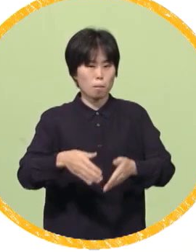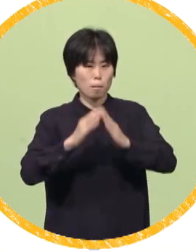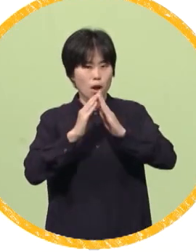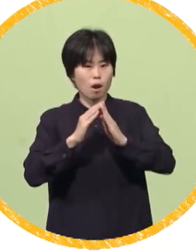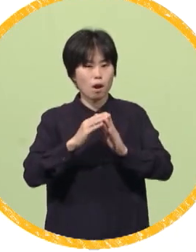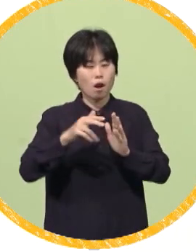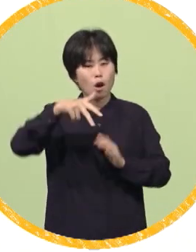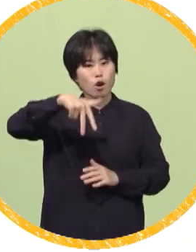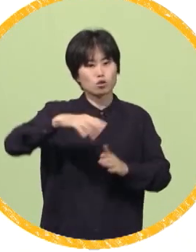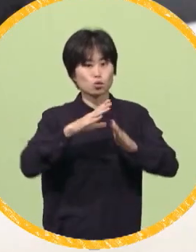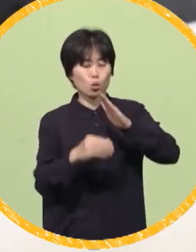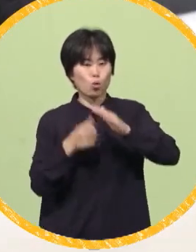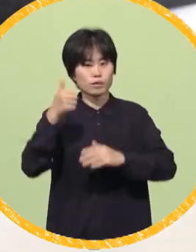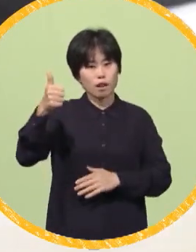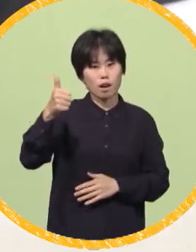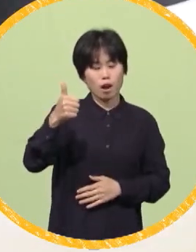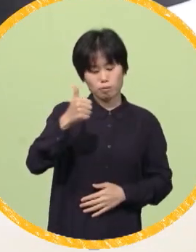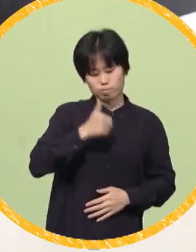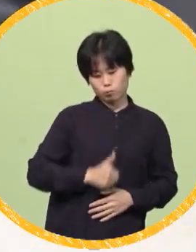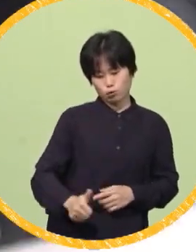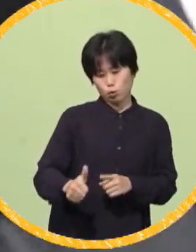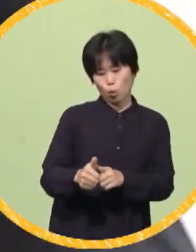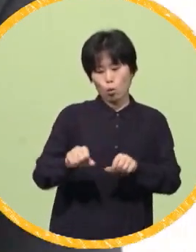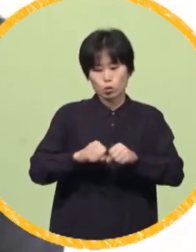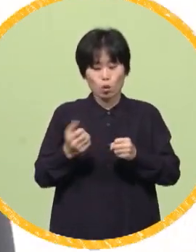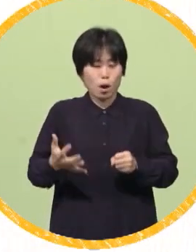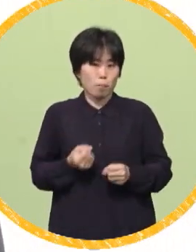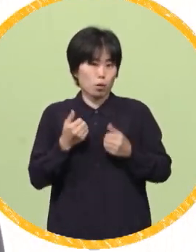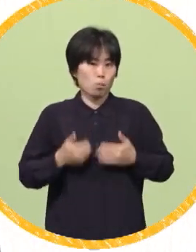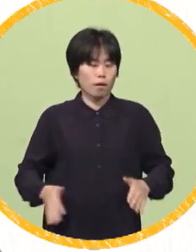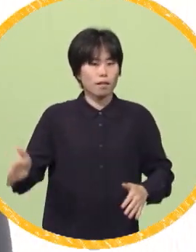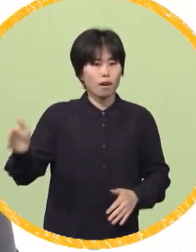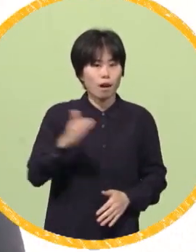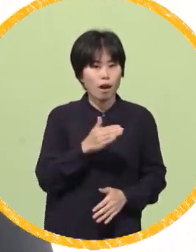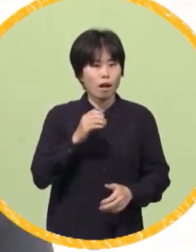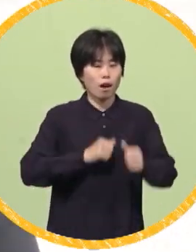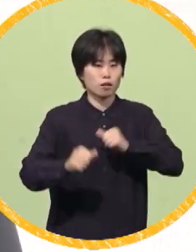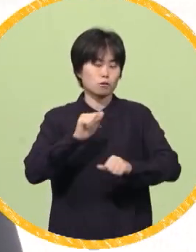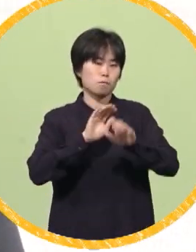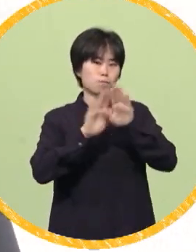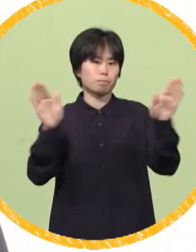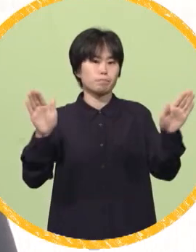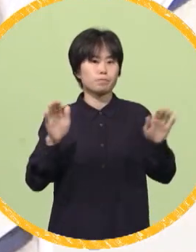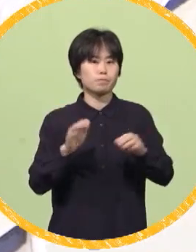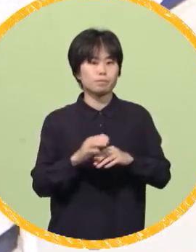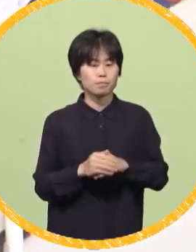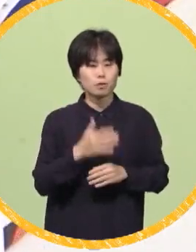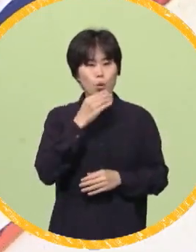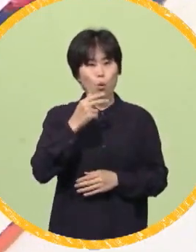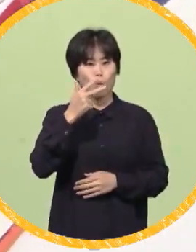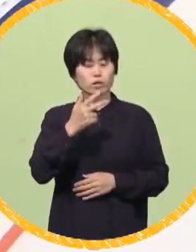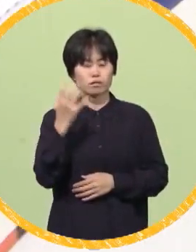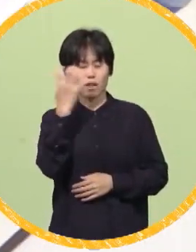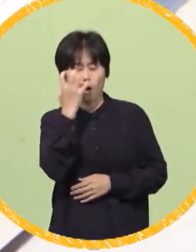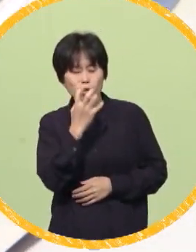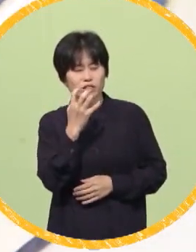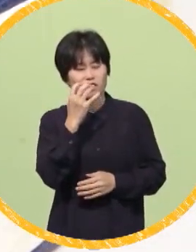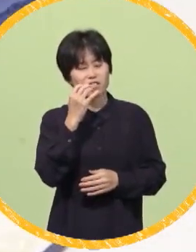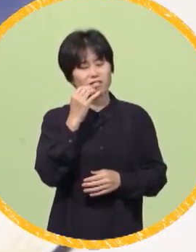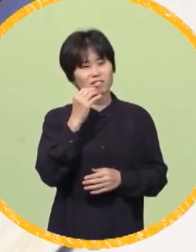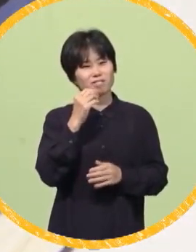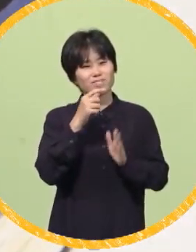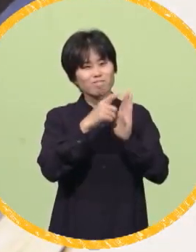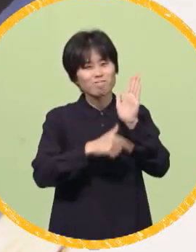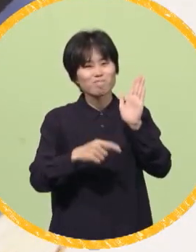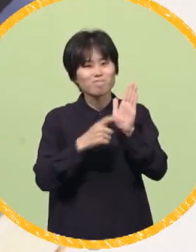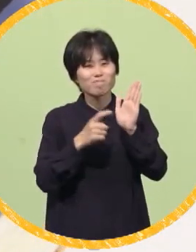さんは、次男が脳性麻痺で生まれたことを機に活動を開始。福祉をかっこよくをキーワードに、ハイセンスに